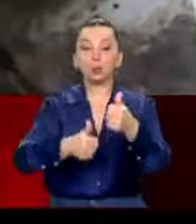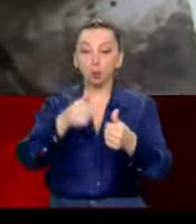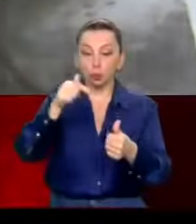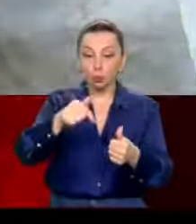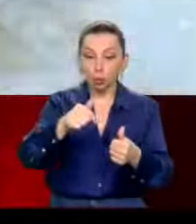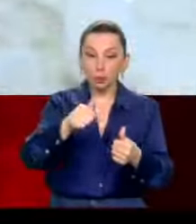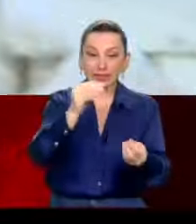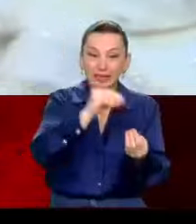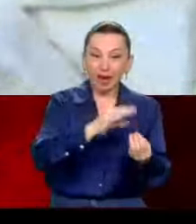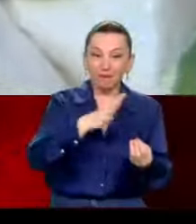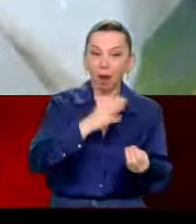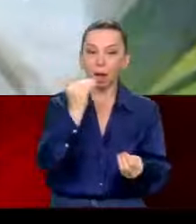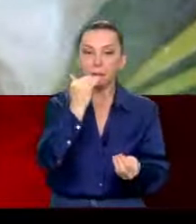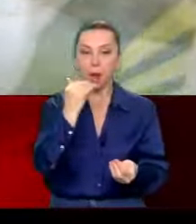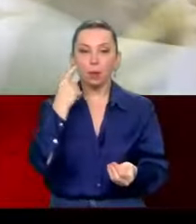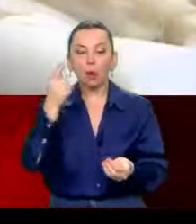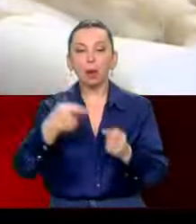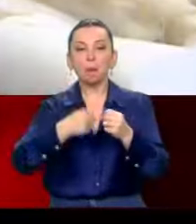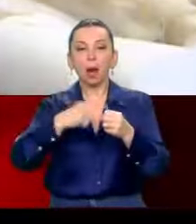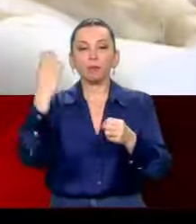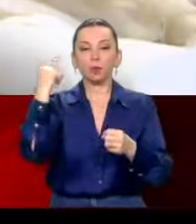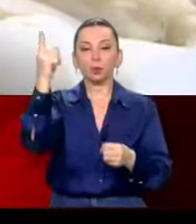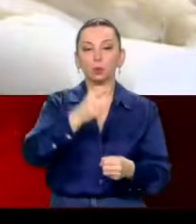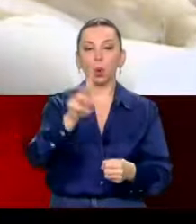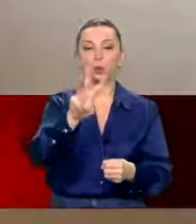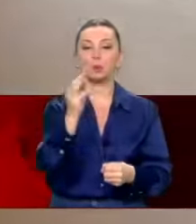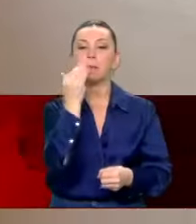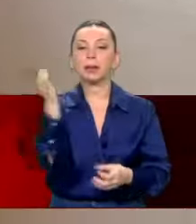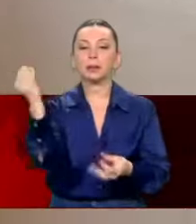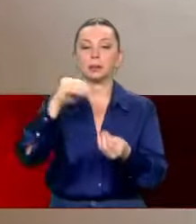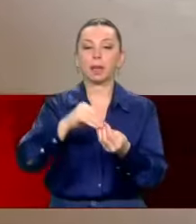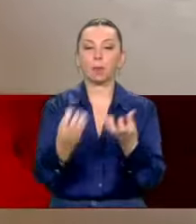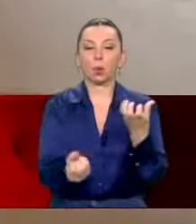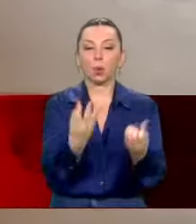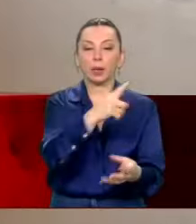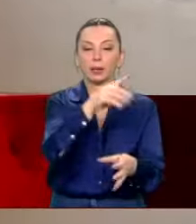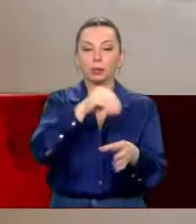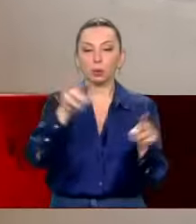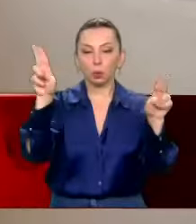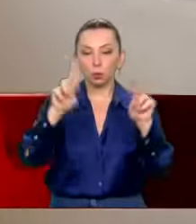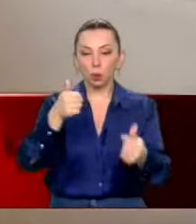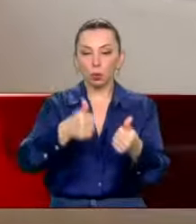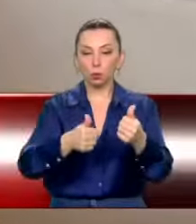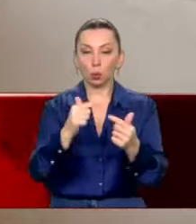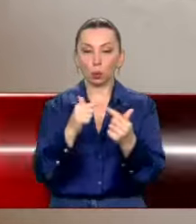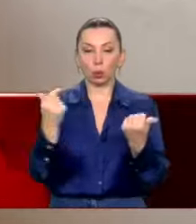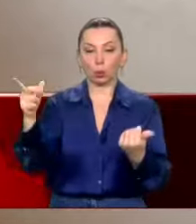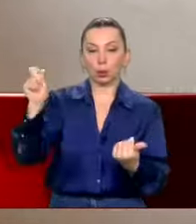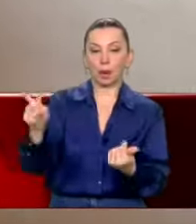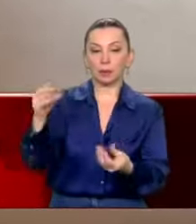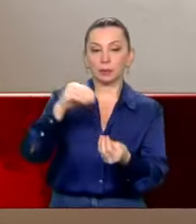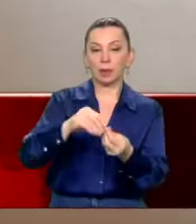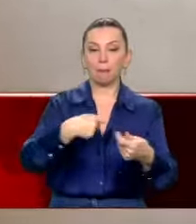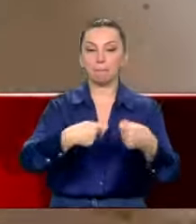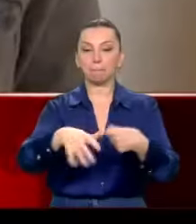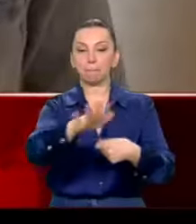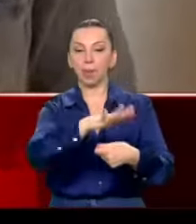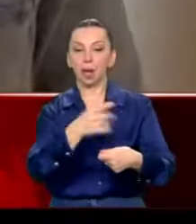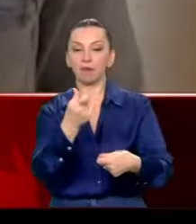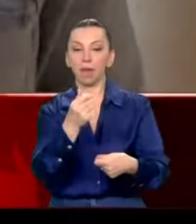olacakken peynir fiyatlarına geçen haftadan %30 zam geldi. Üreticiler için Ulusal Süt Konseyi'nin yapmış olduğu zam ve piyasada